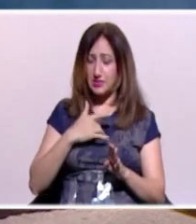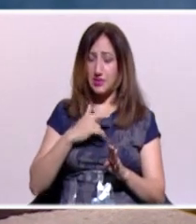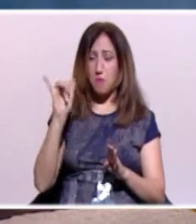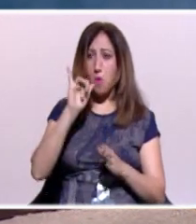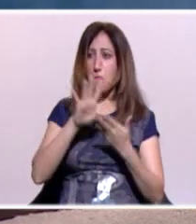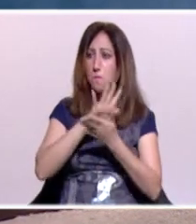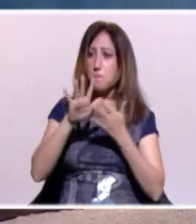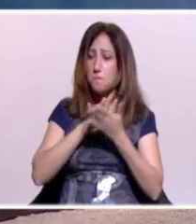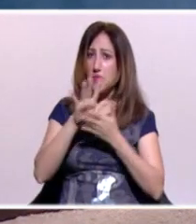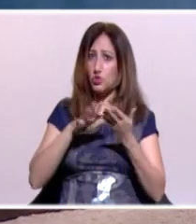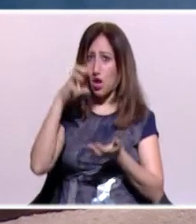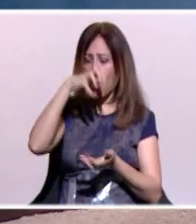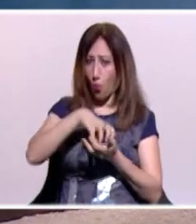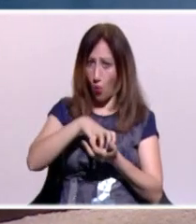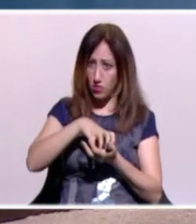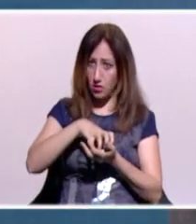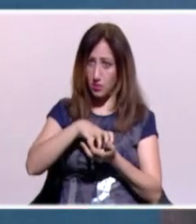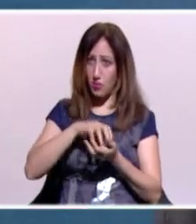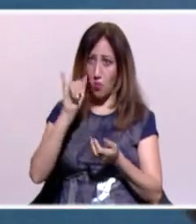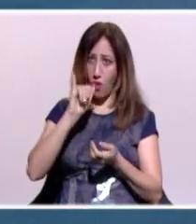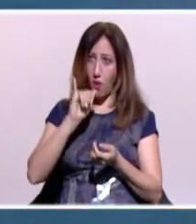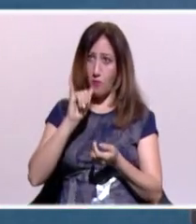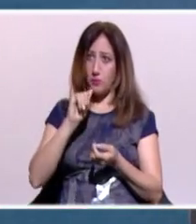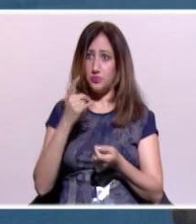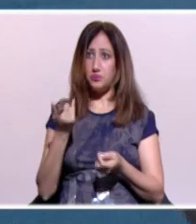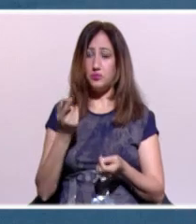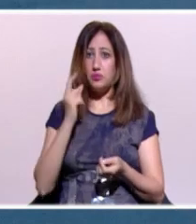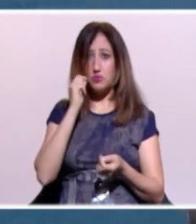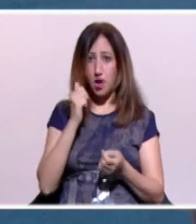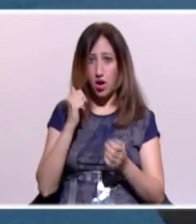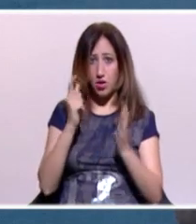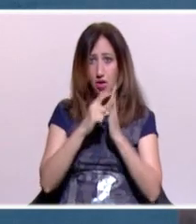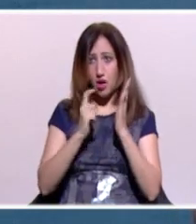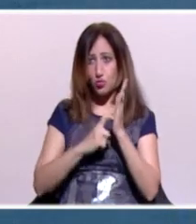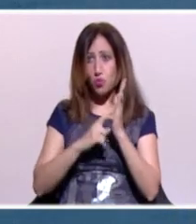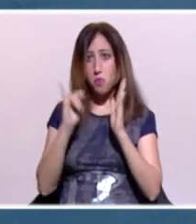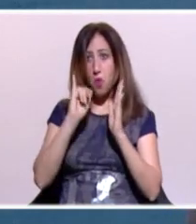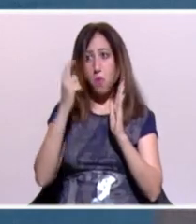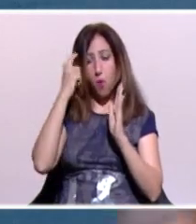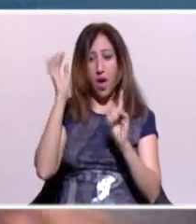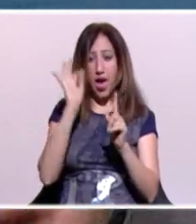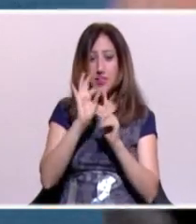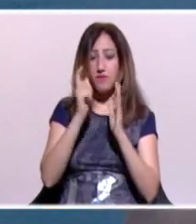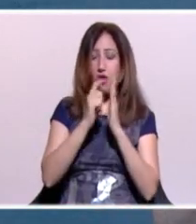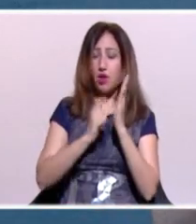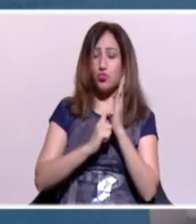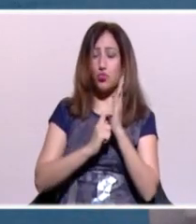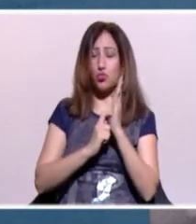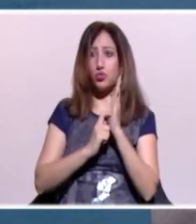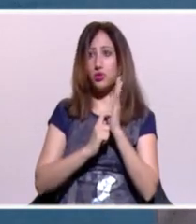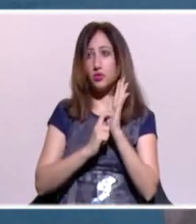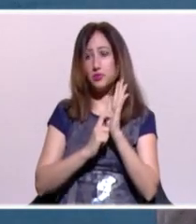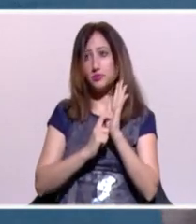بقضايا وطن، مش بس كده يعني، طلع رجل قانون ما عندوش غير القانون بس جواهم